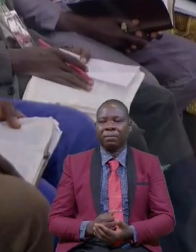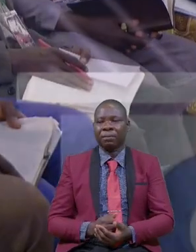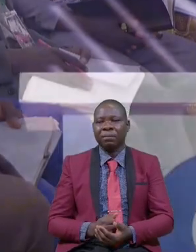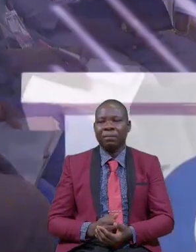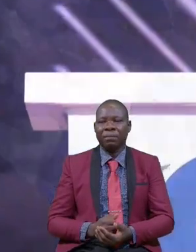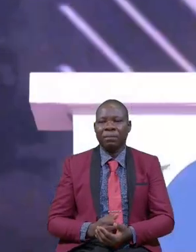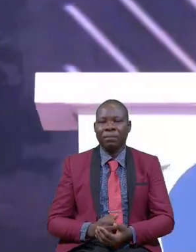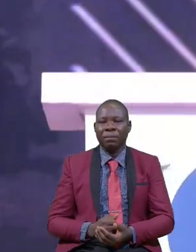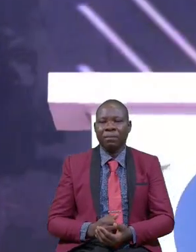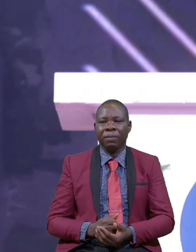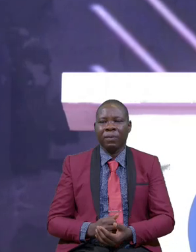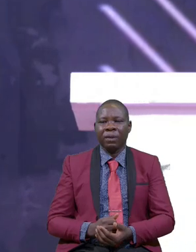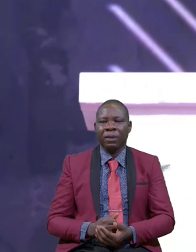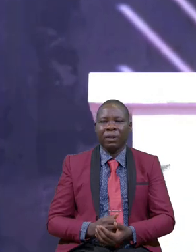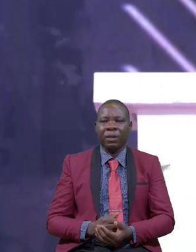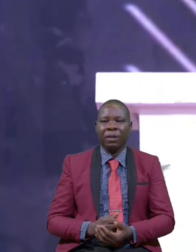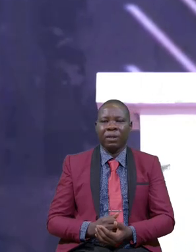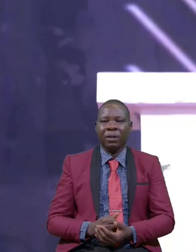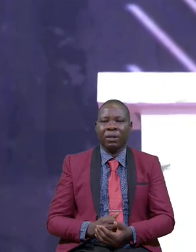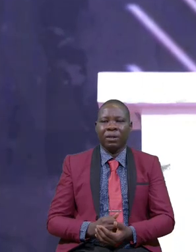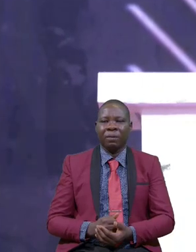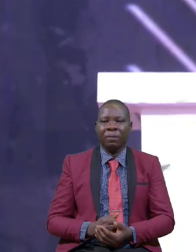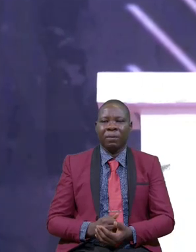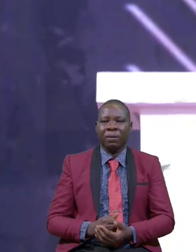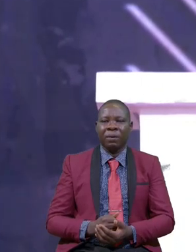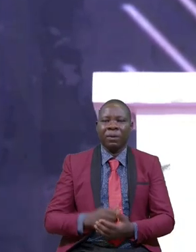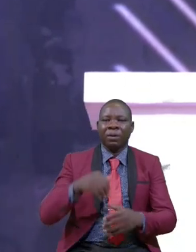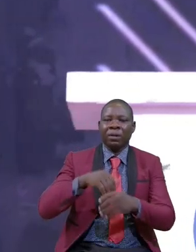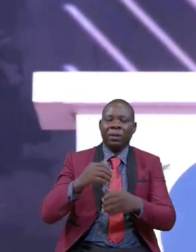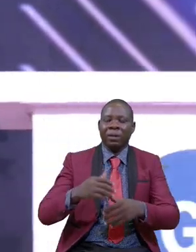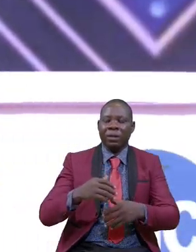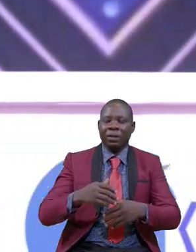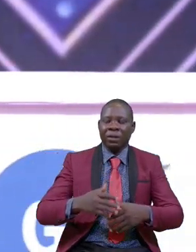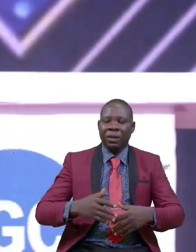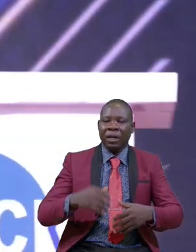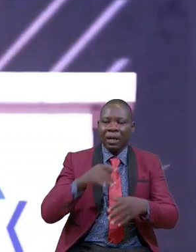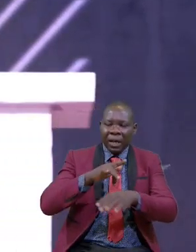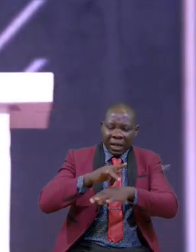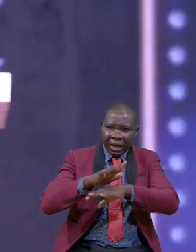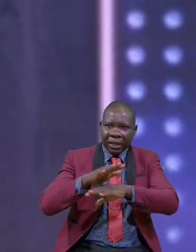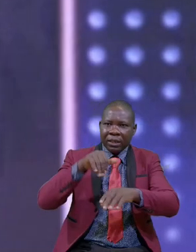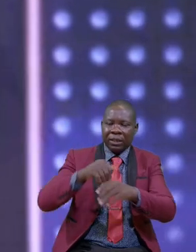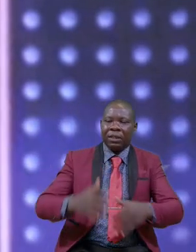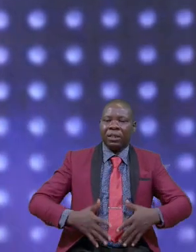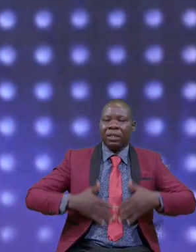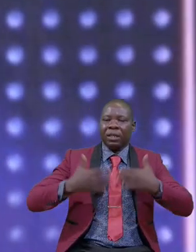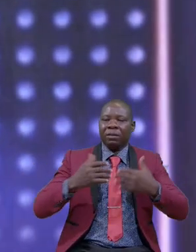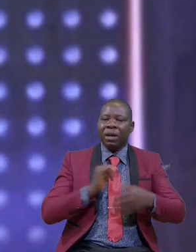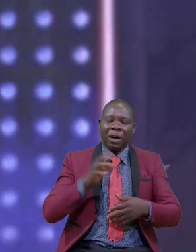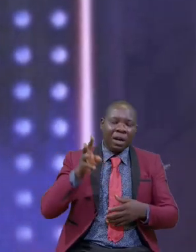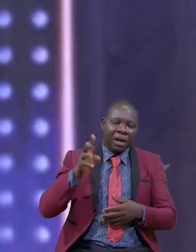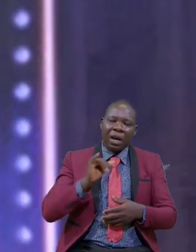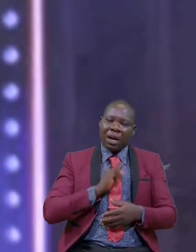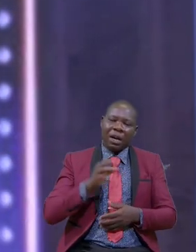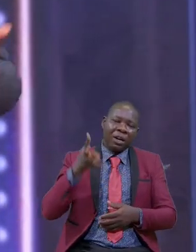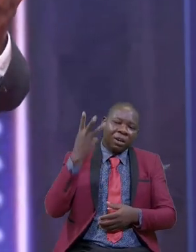Early in life, très tôt dans la vie, I was so shy. J'étais très timide. That I could not stand up. Je pouvais pas